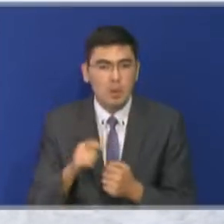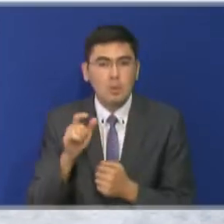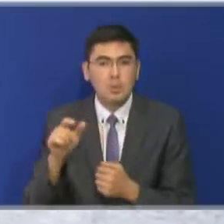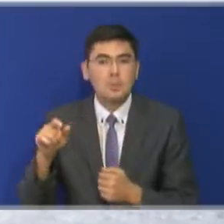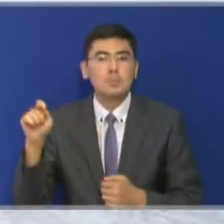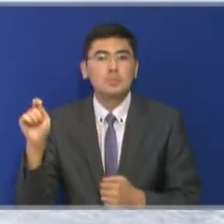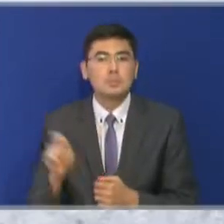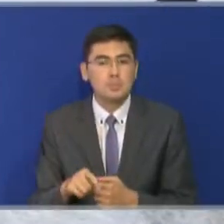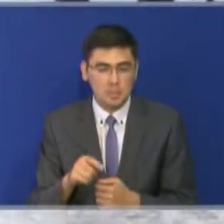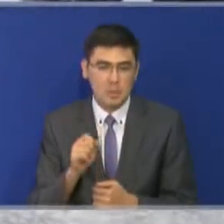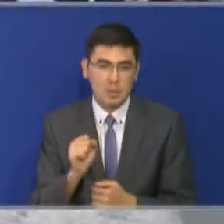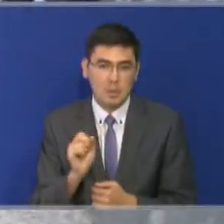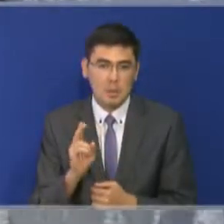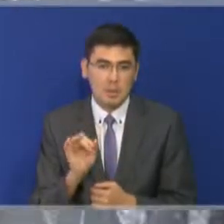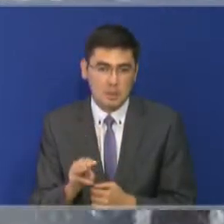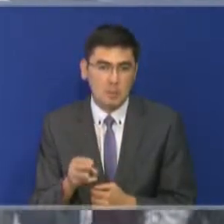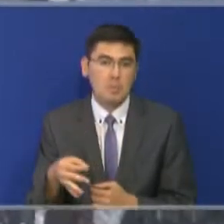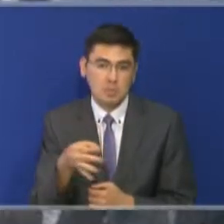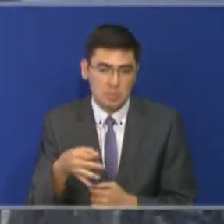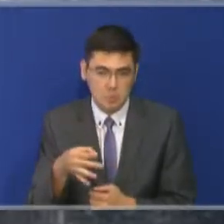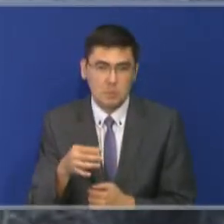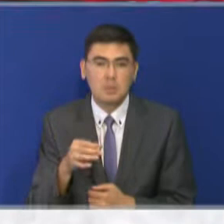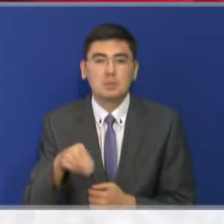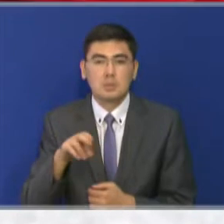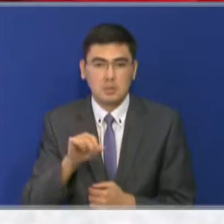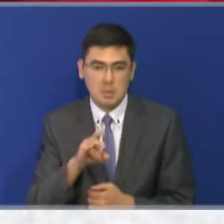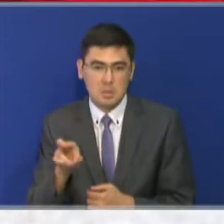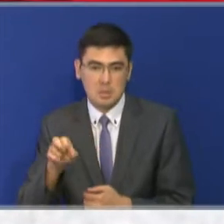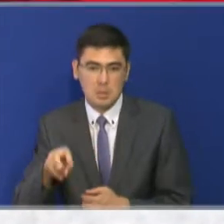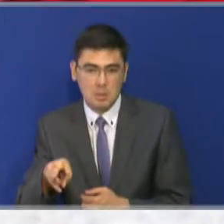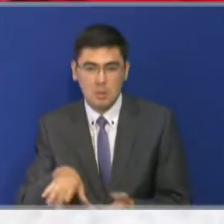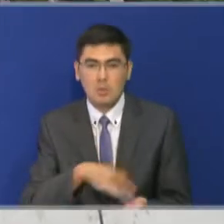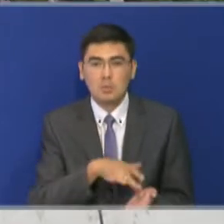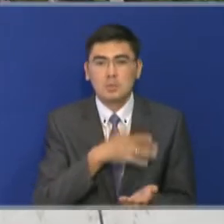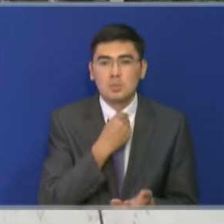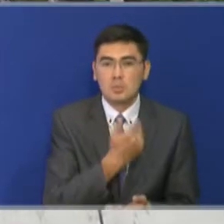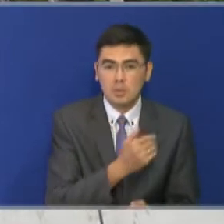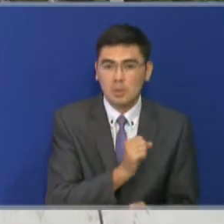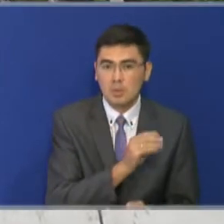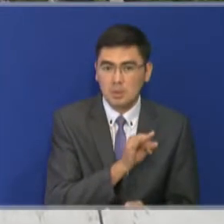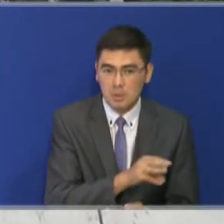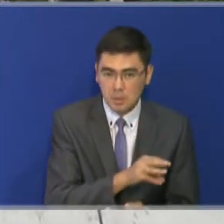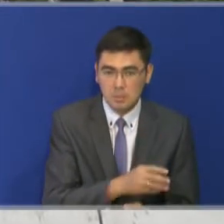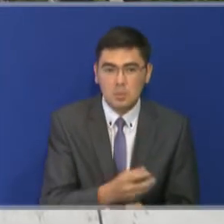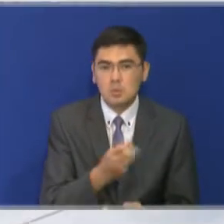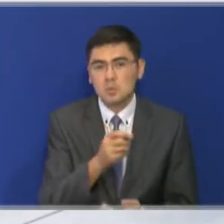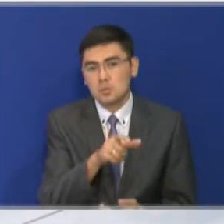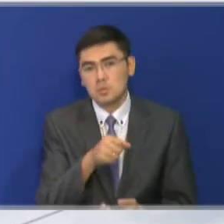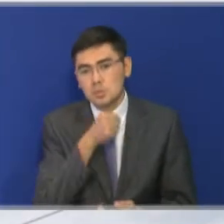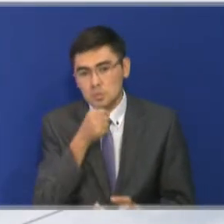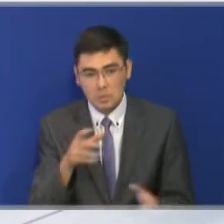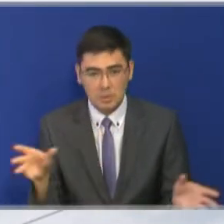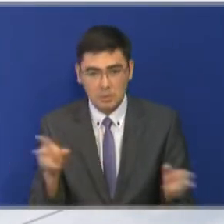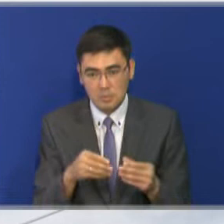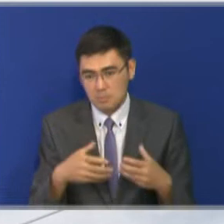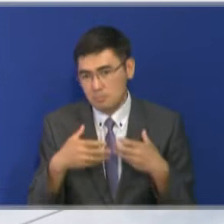аким Восточно-Казахстанской области Даниил Ахметов. Вместе с акимом города Ермаком Салимовым и местными аксакалами глава области возложил цветы